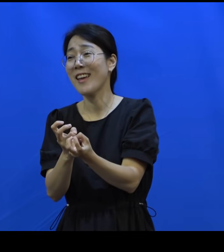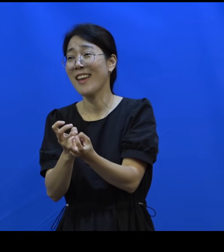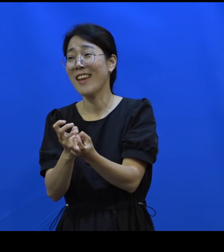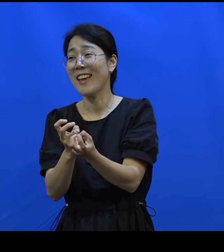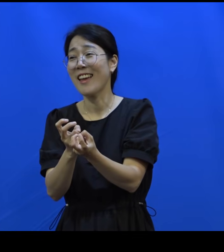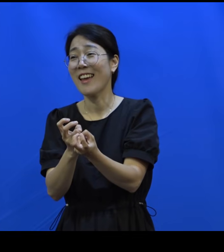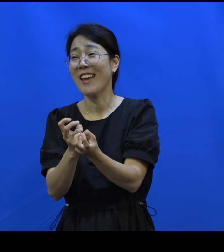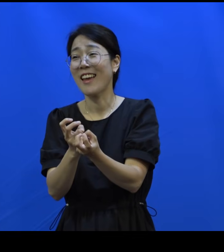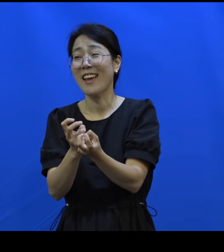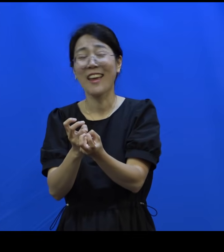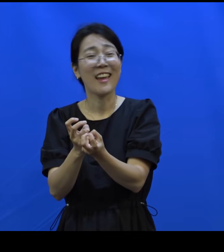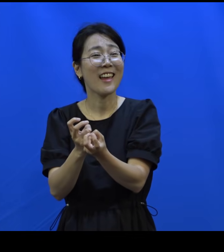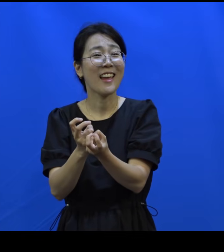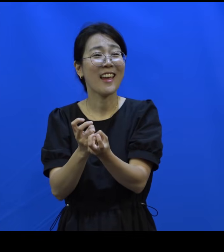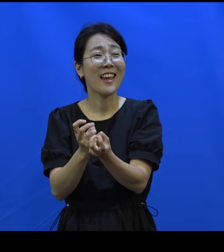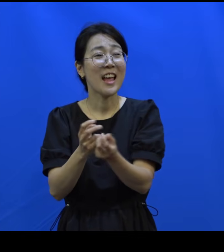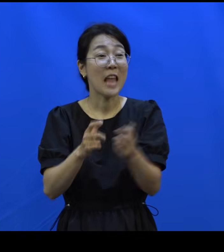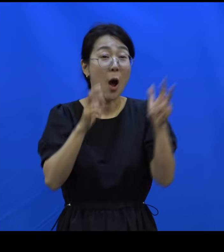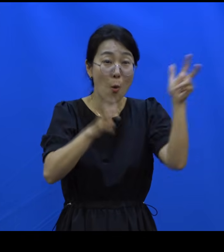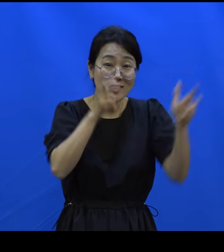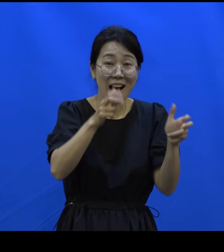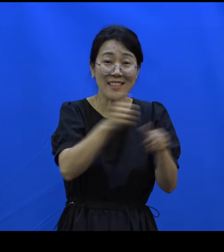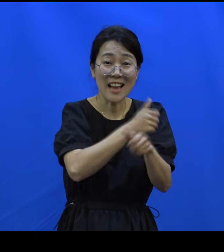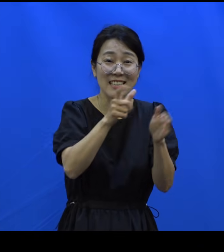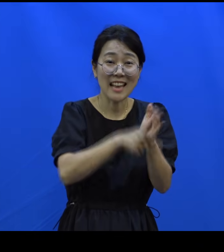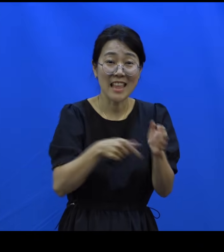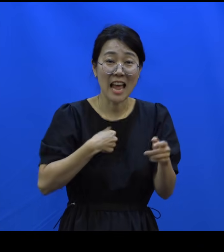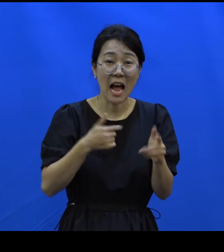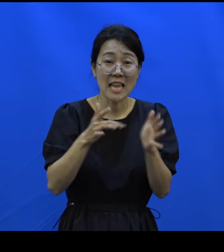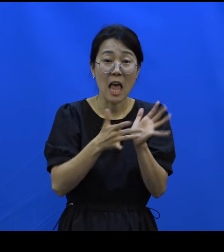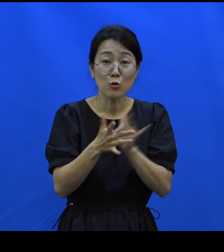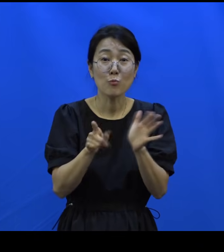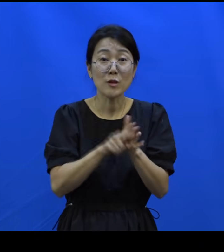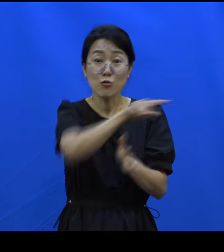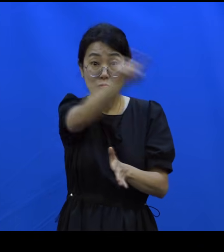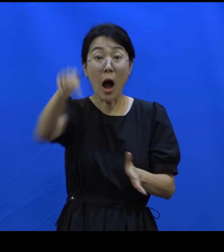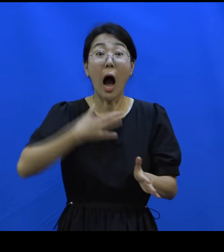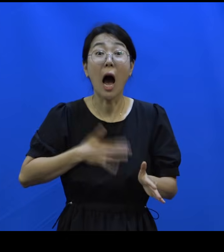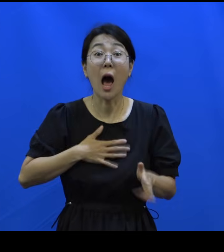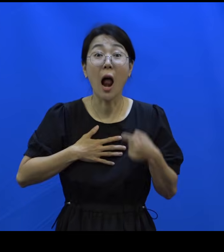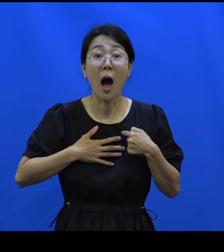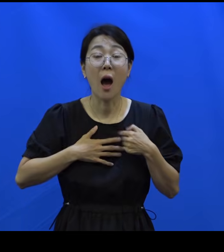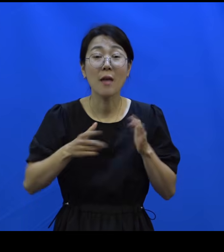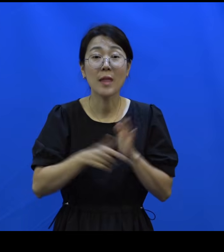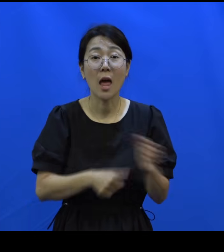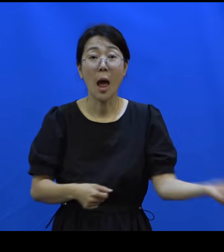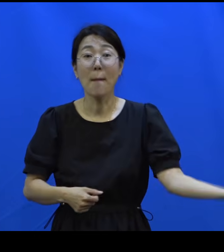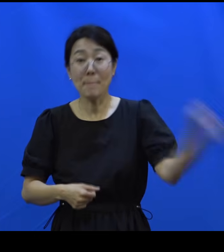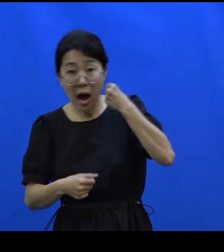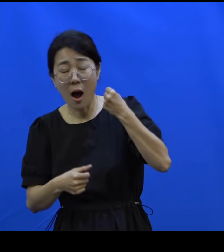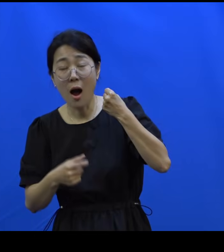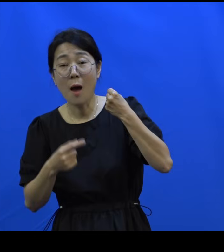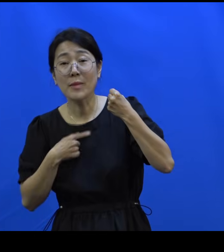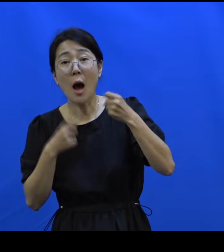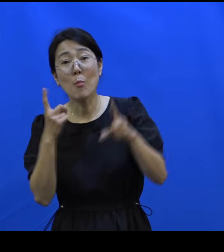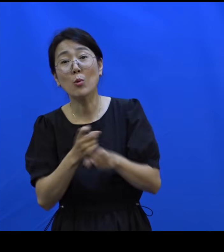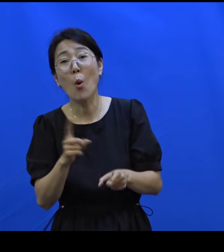내가 그 반응을 어떻게 할 거냐는 거죠, 여러분. 1번 참는다.